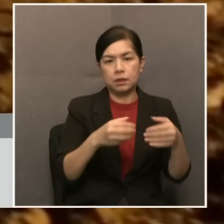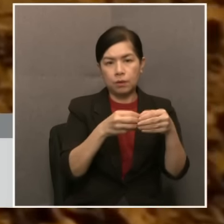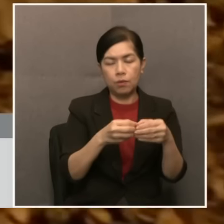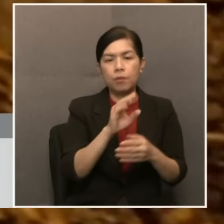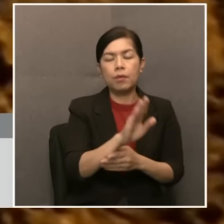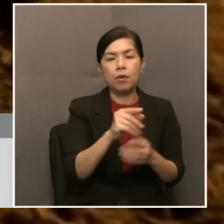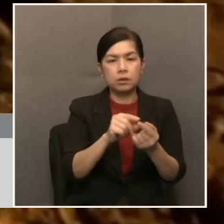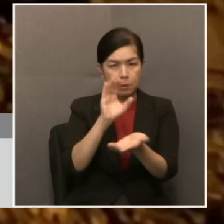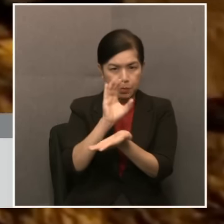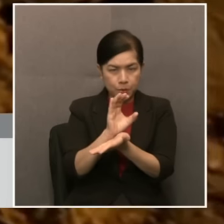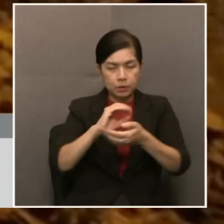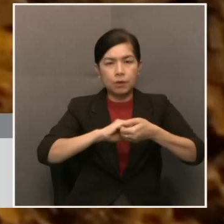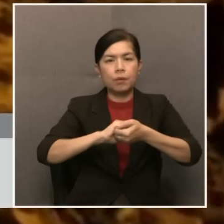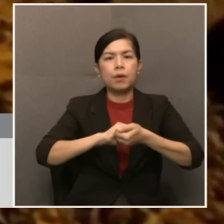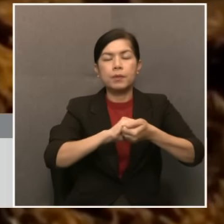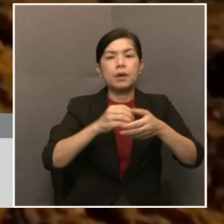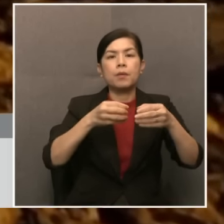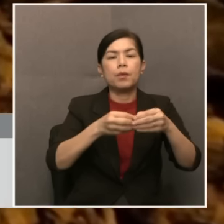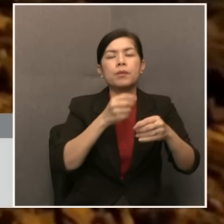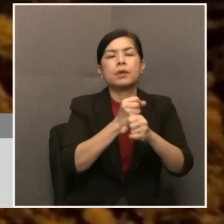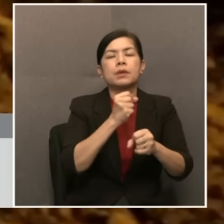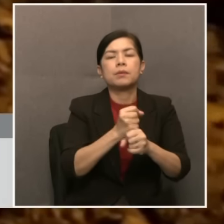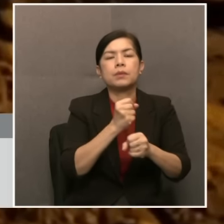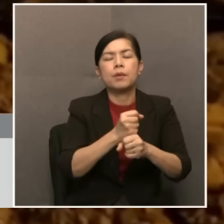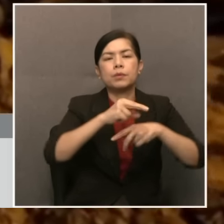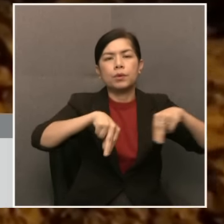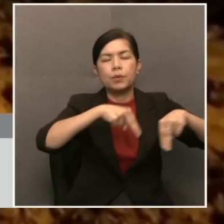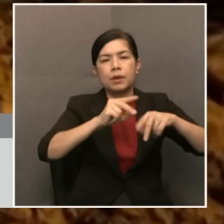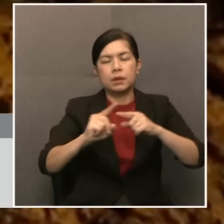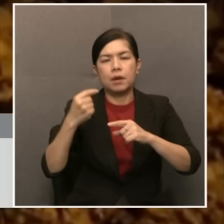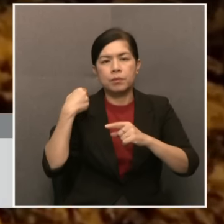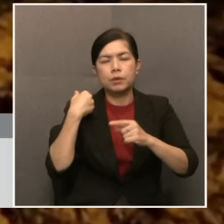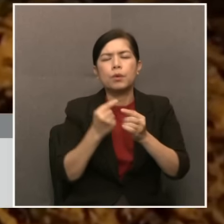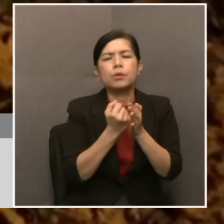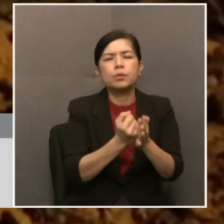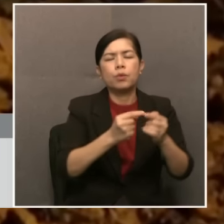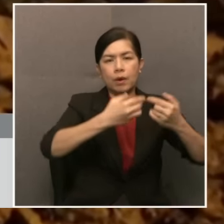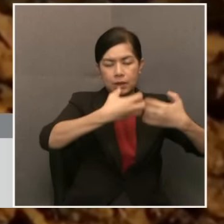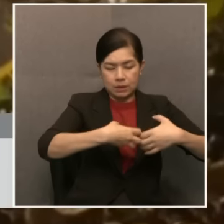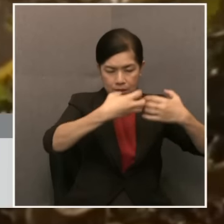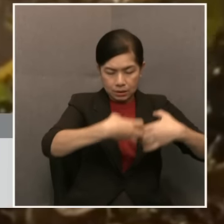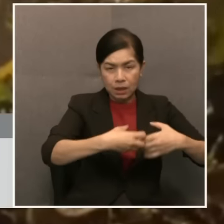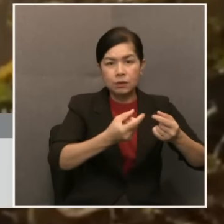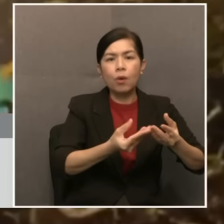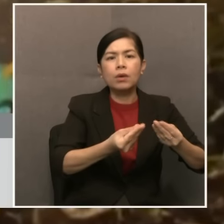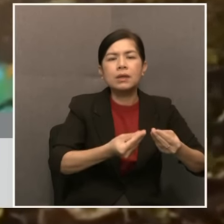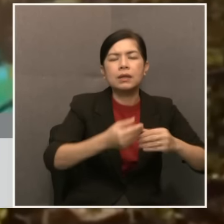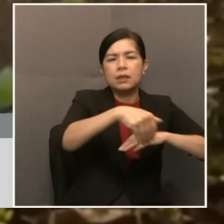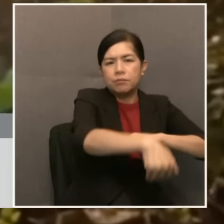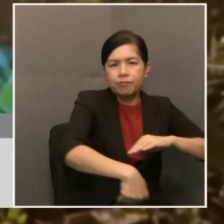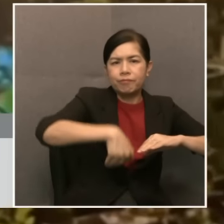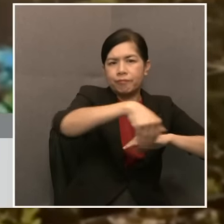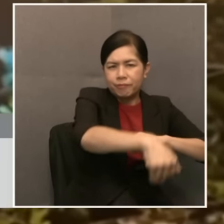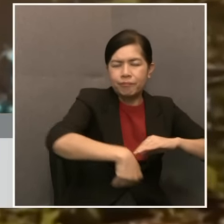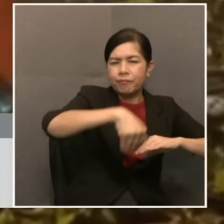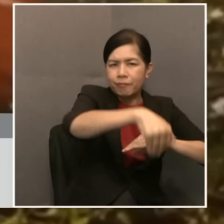าดร่วมกับหมวดการทางและผู้นำท้องถิ่นนำเครื่องจักรมาตักดินเพื่อให้การจราจรนั้นสามารถกลับมาใช้ง